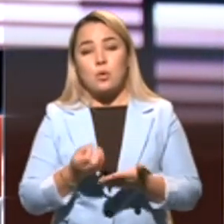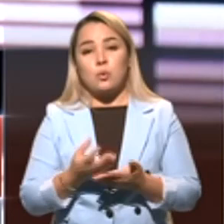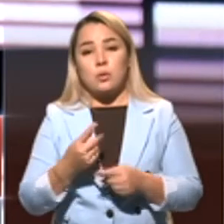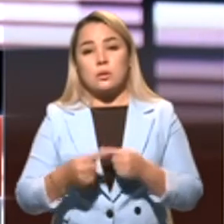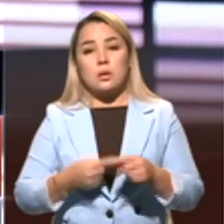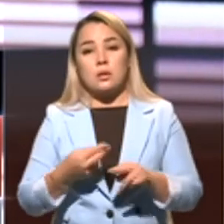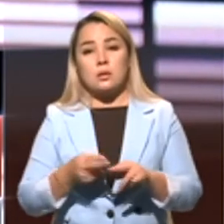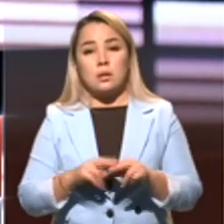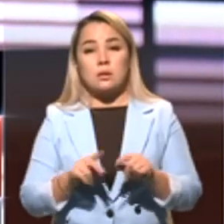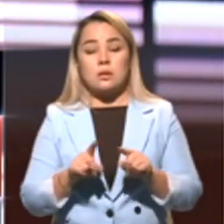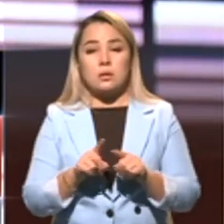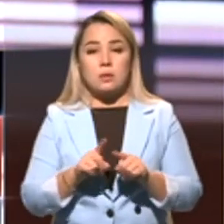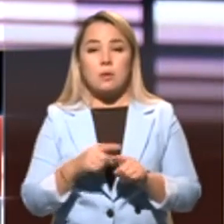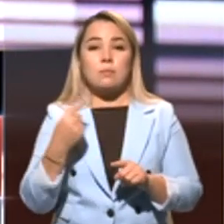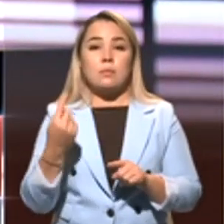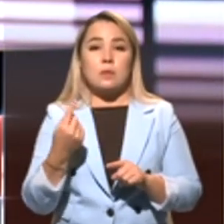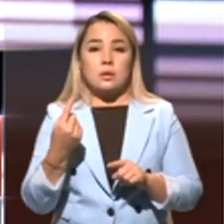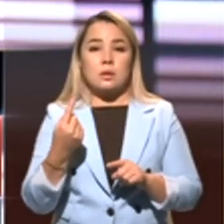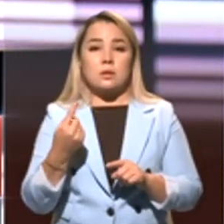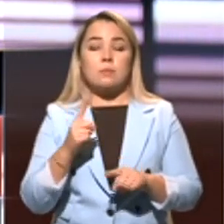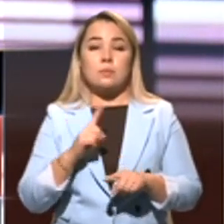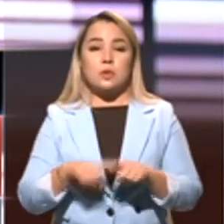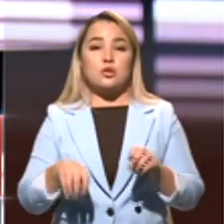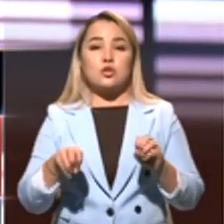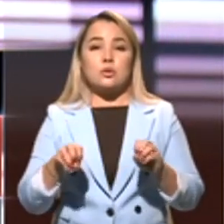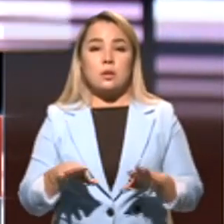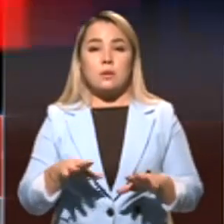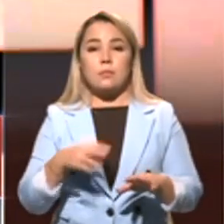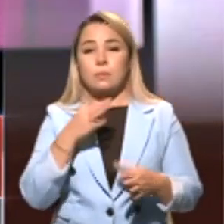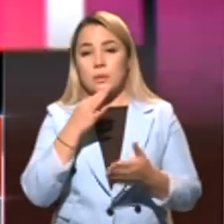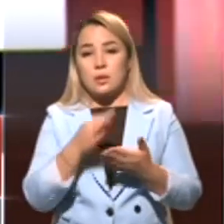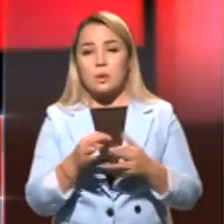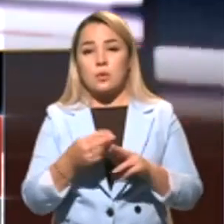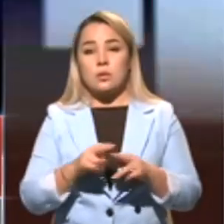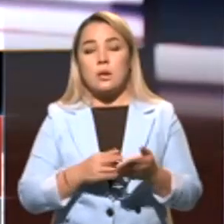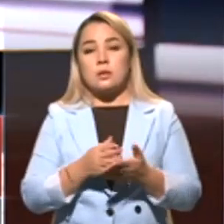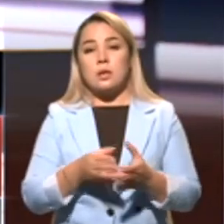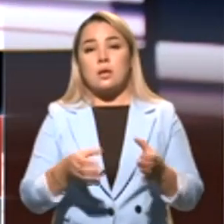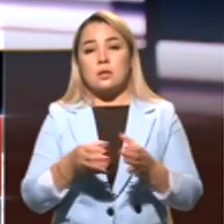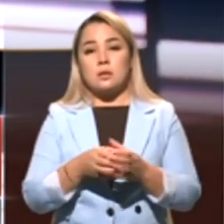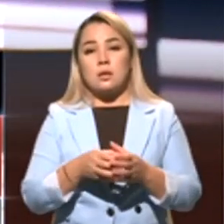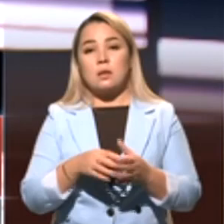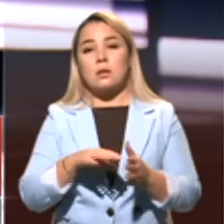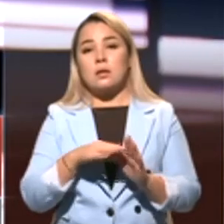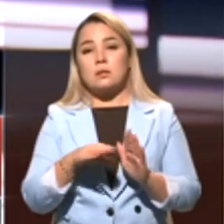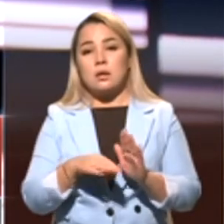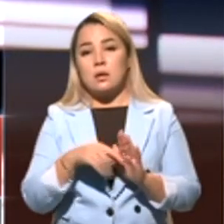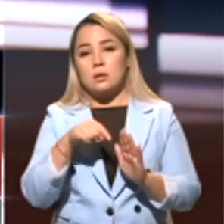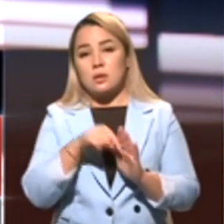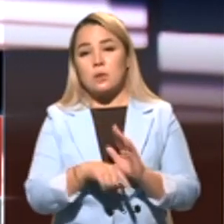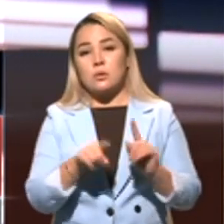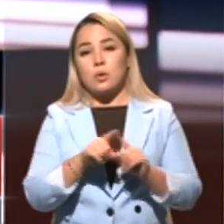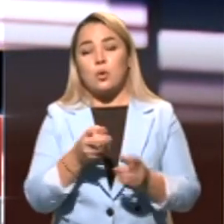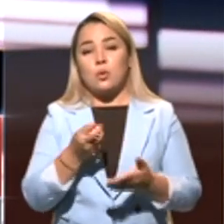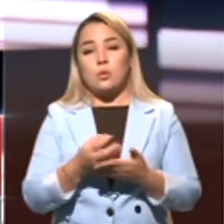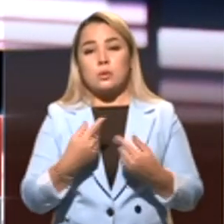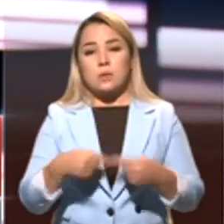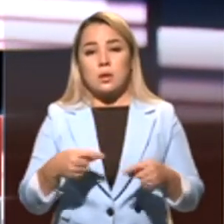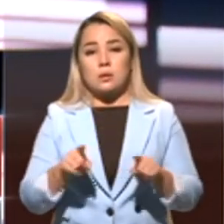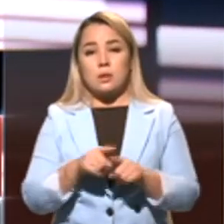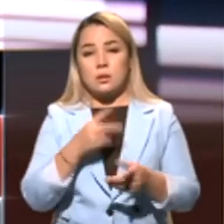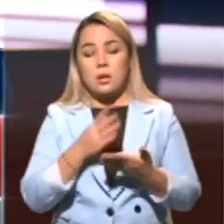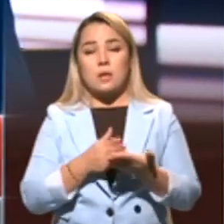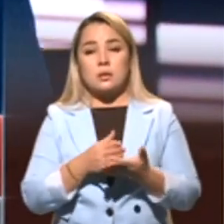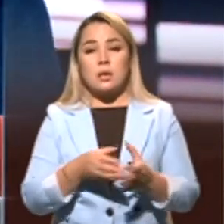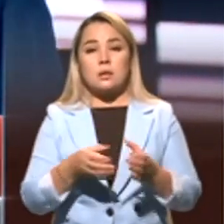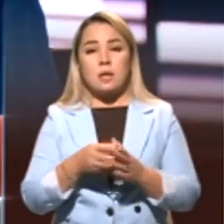kımdılıklar bir tez şeşimge keletin närsede onun sayasi yastar boladı, nemese bir basqa da kımdılıklar boladı. Jalpı özü